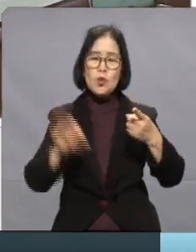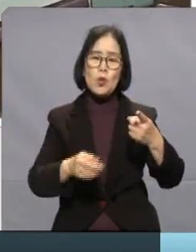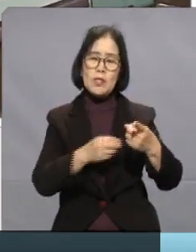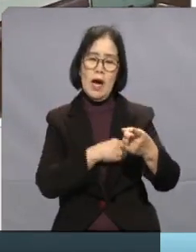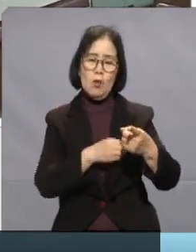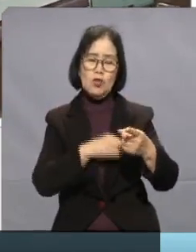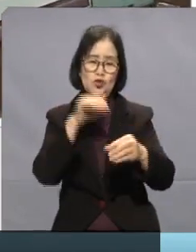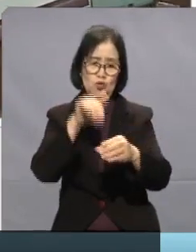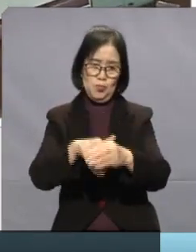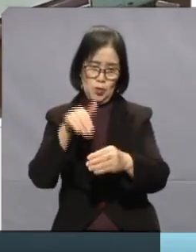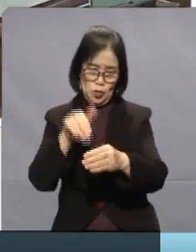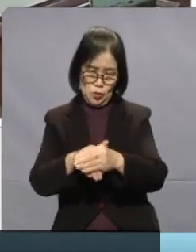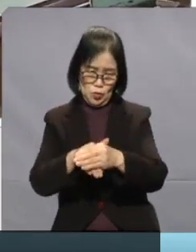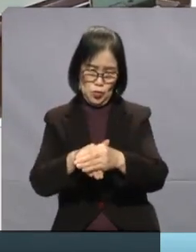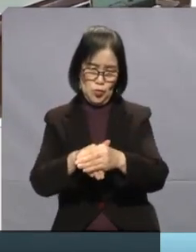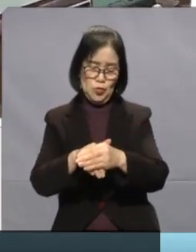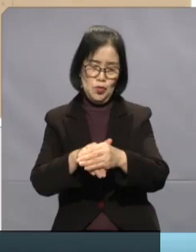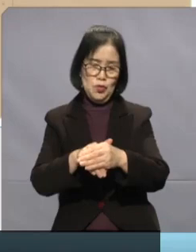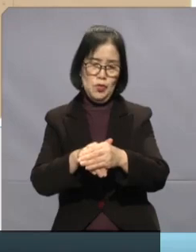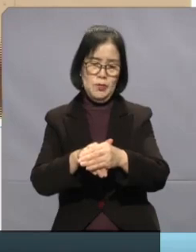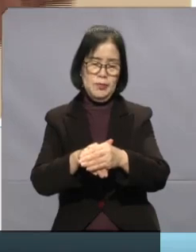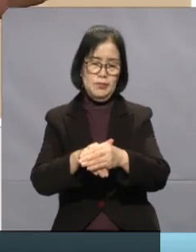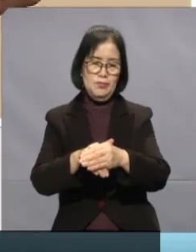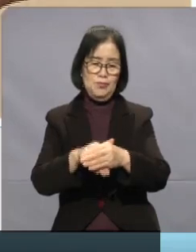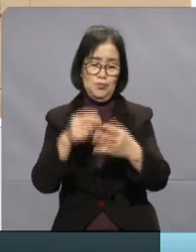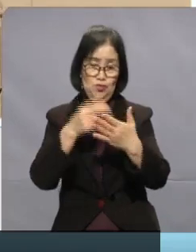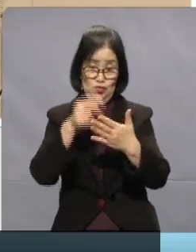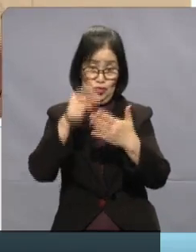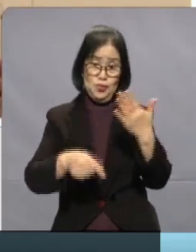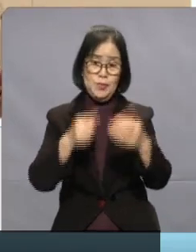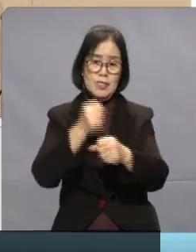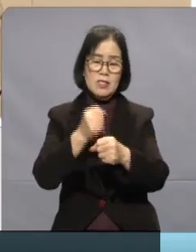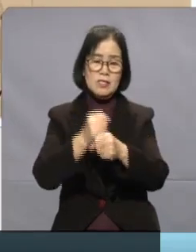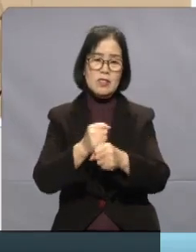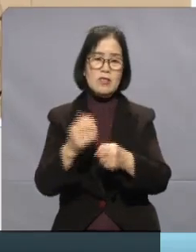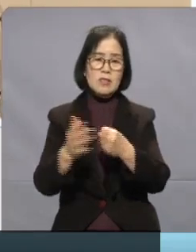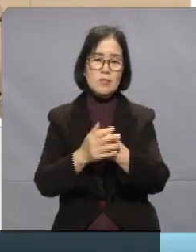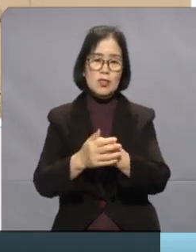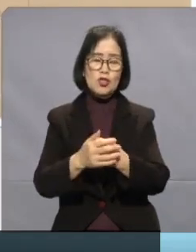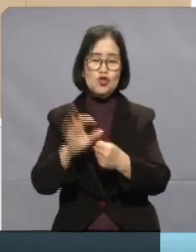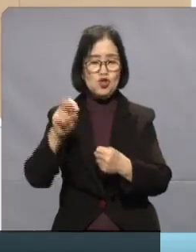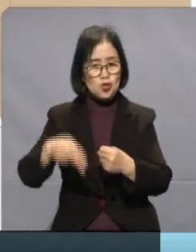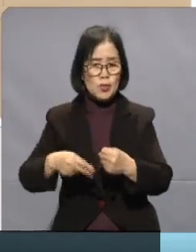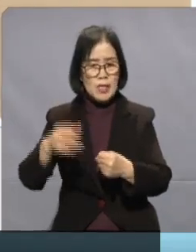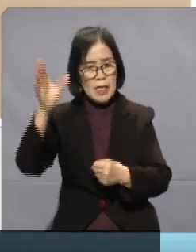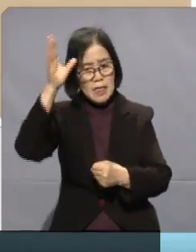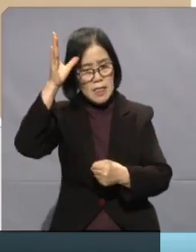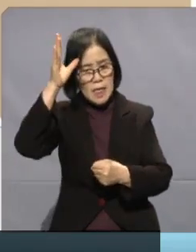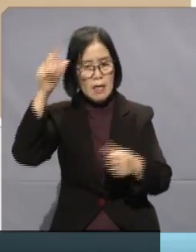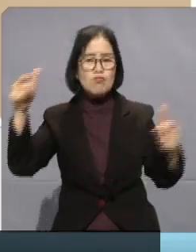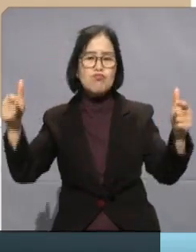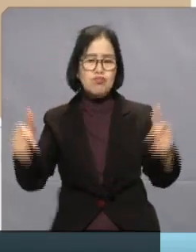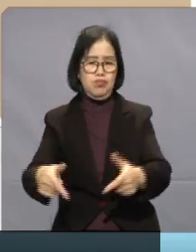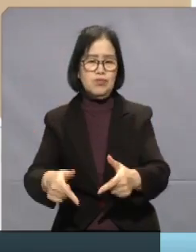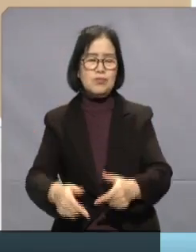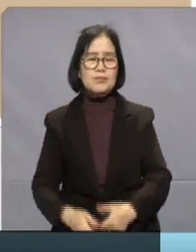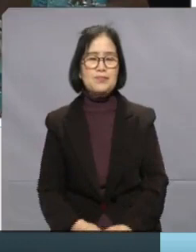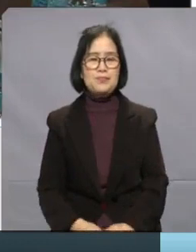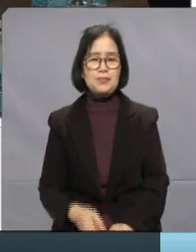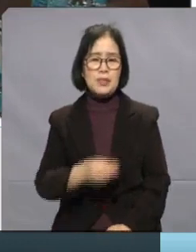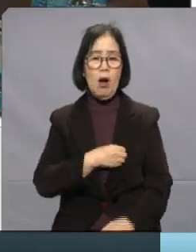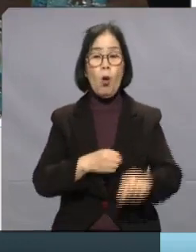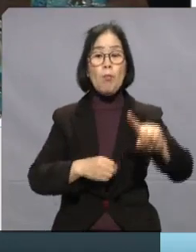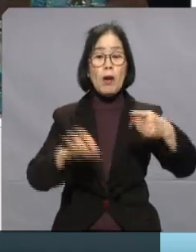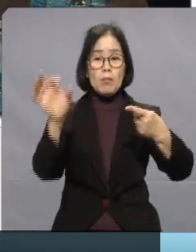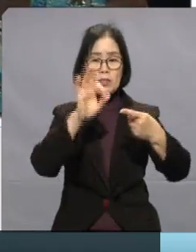당원들이 투표를 하는 전대룰로 만들었지 않습니까 그러면서 유승민에 대한 기대치는 확 사그라들었습니다 지금 당원